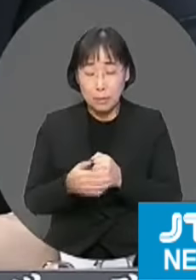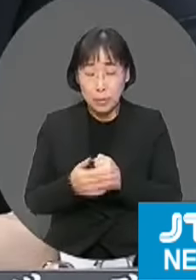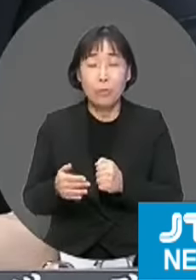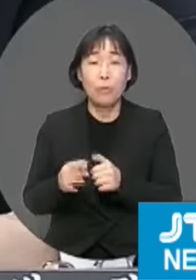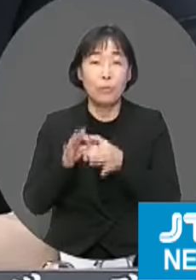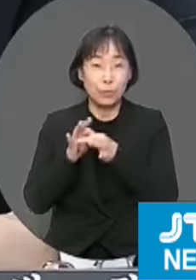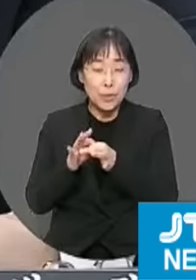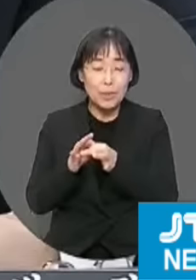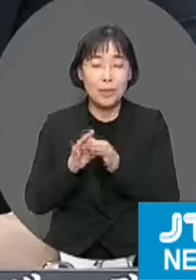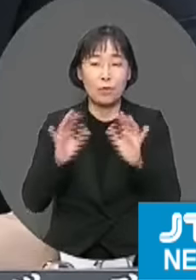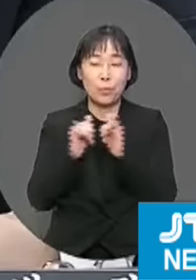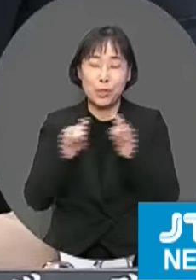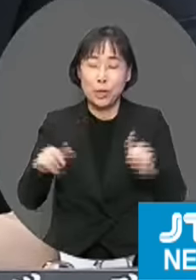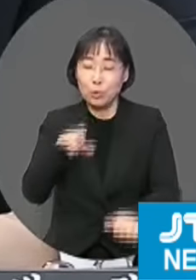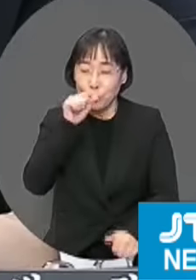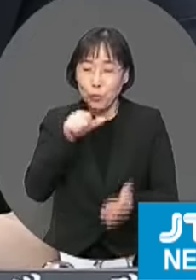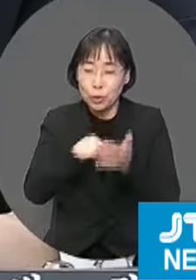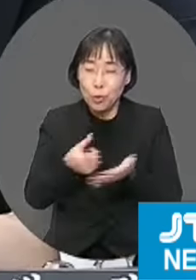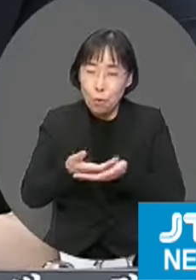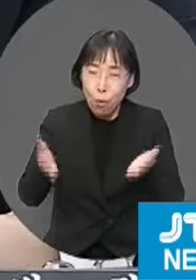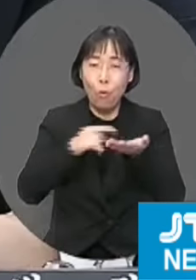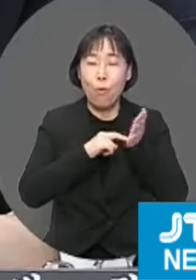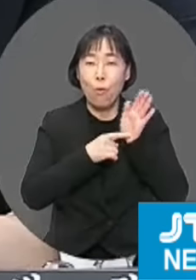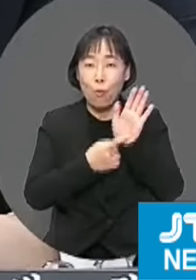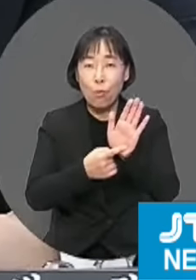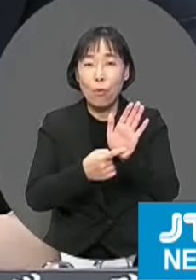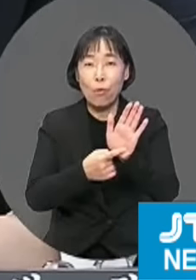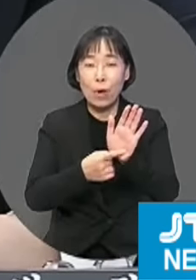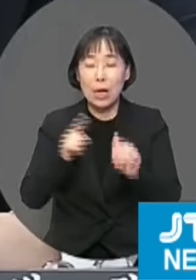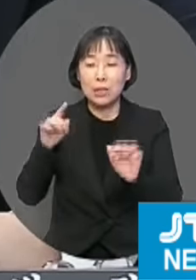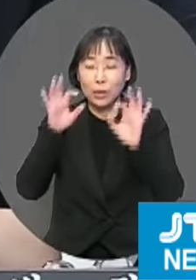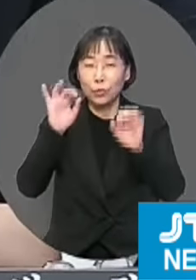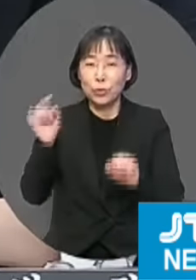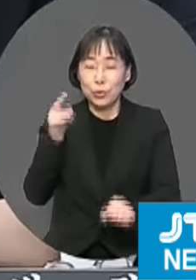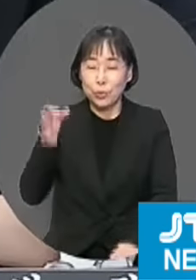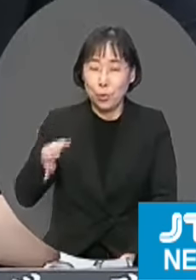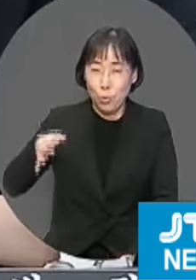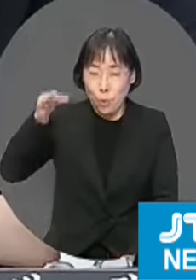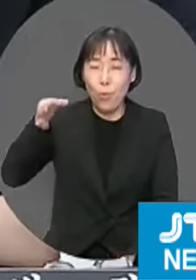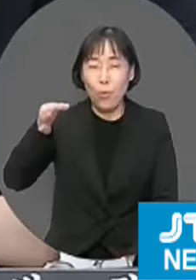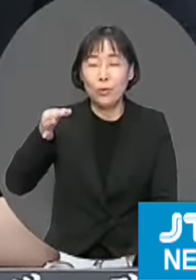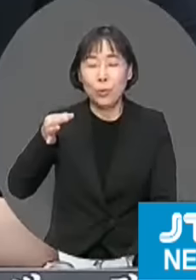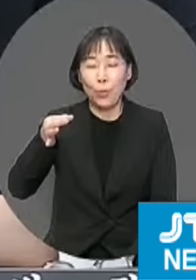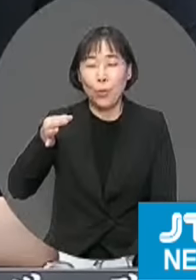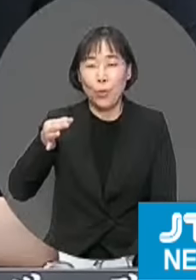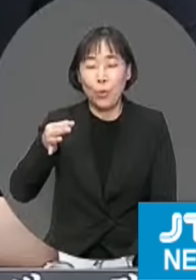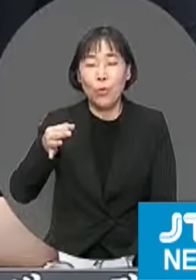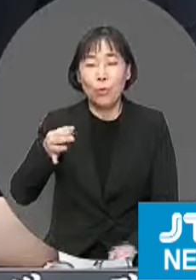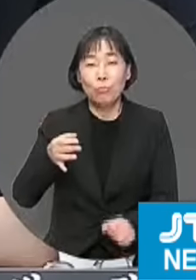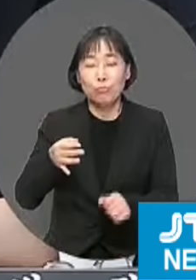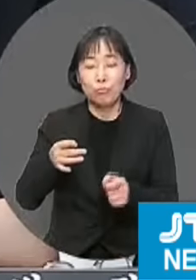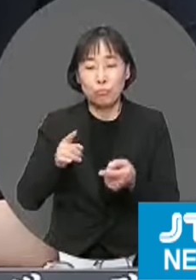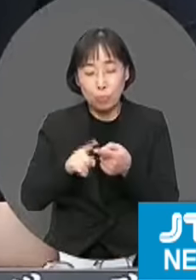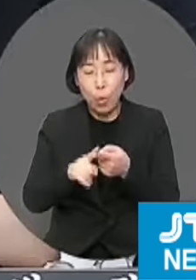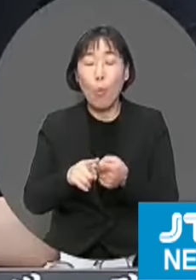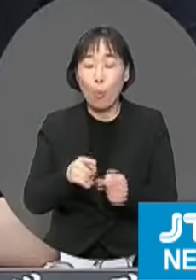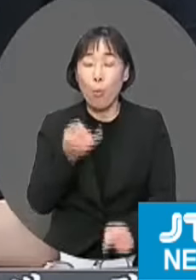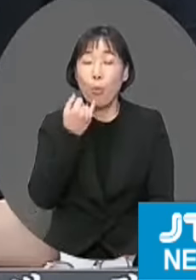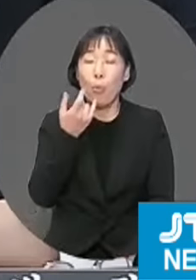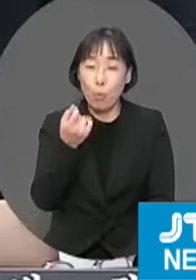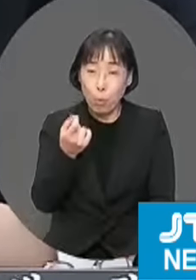겁니다. 저런 저작물을 다 공개해야 됩니다. 동의하십니까? 제가 이제 관련팀 그리고 법률적 자문을